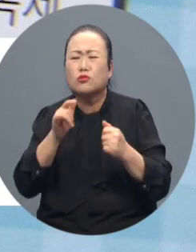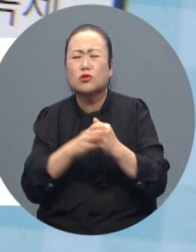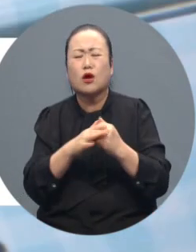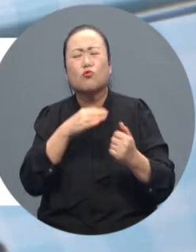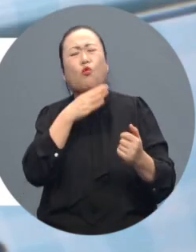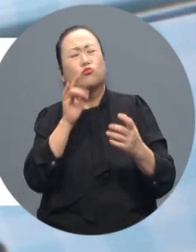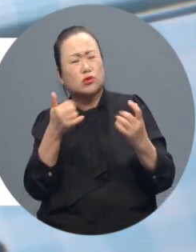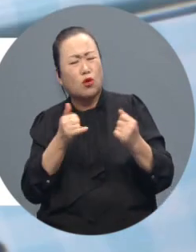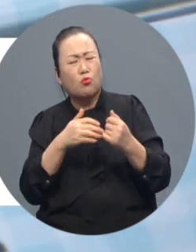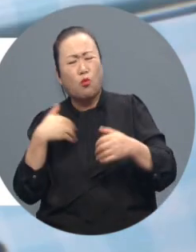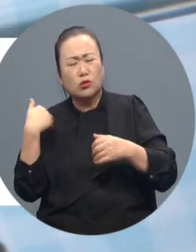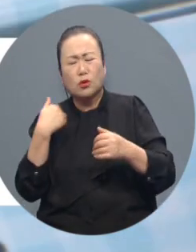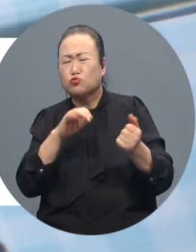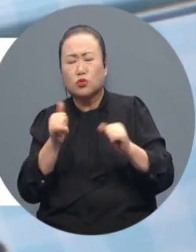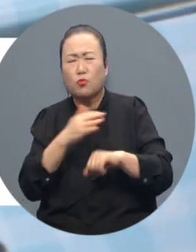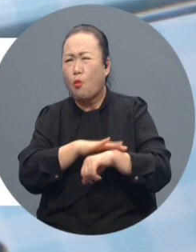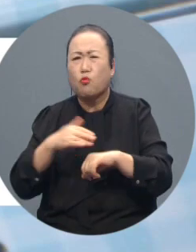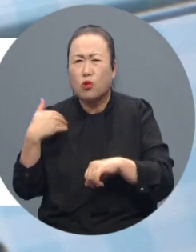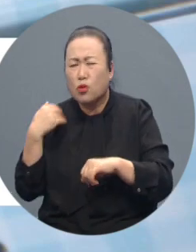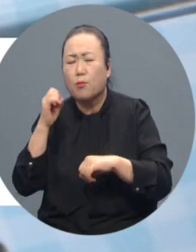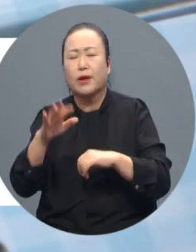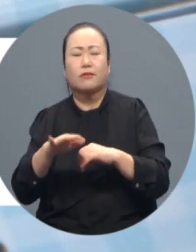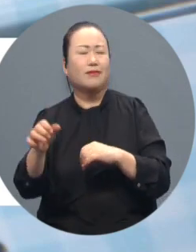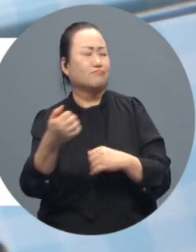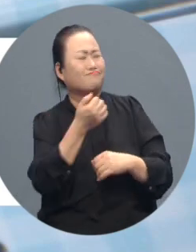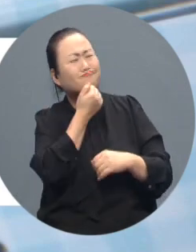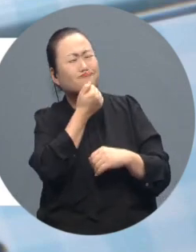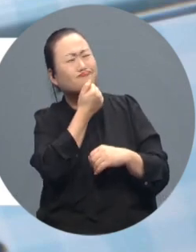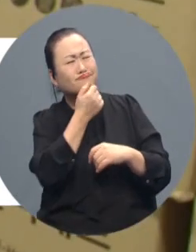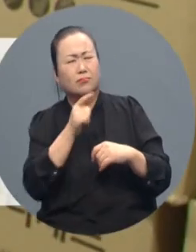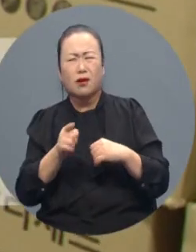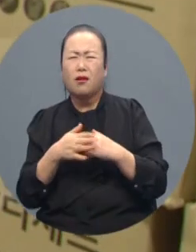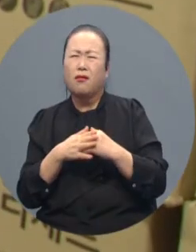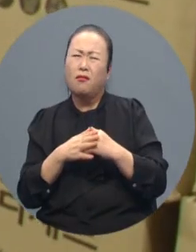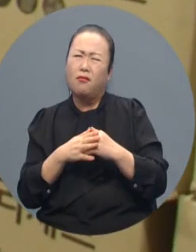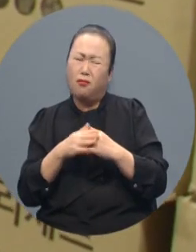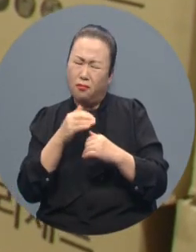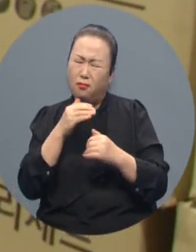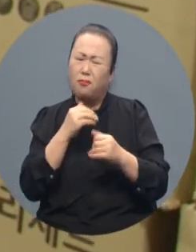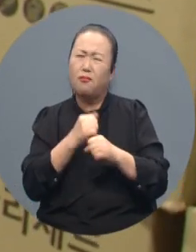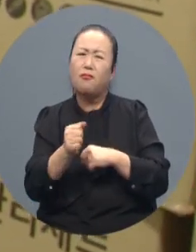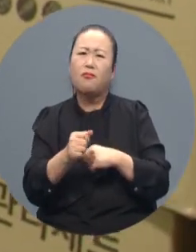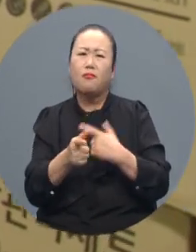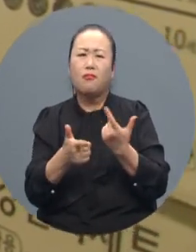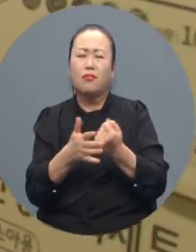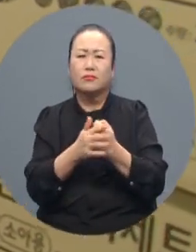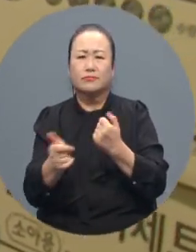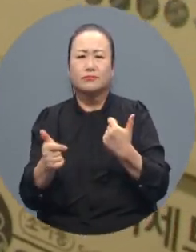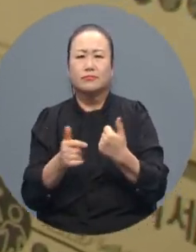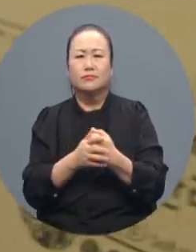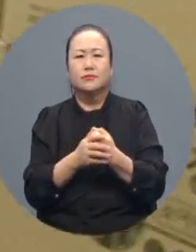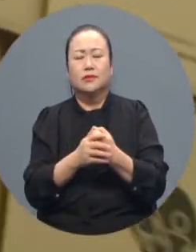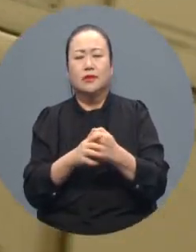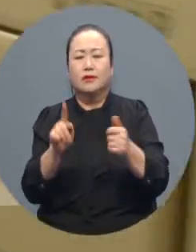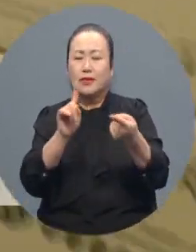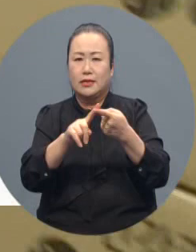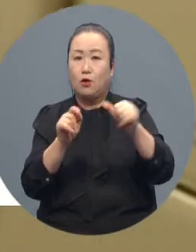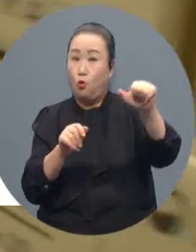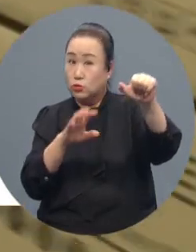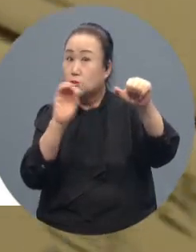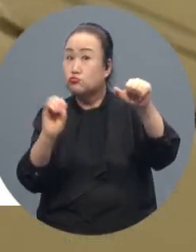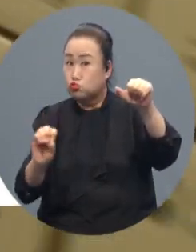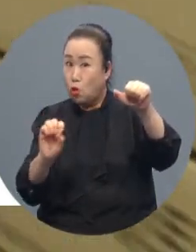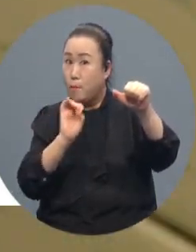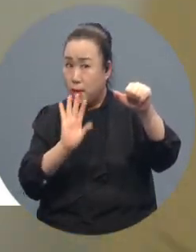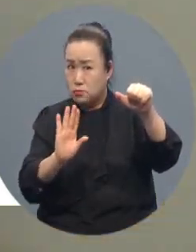하는 사람들은 뭐 죽어도 잘 모르겠네요 하면서 자기들도 웃더라고요. 현재 재택치료 키트 수급률은 대상자의 50%